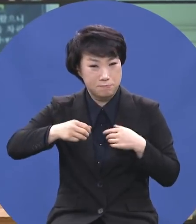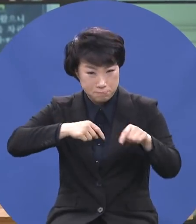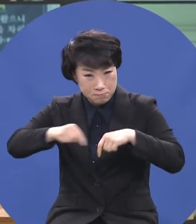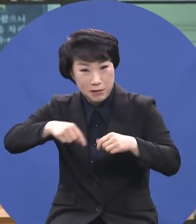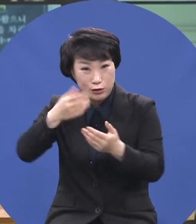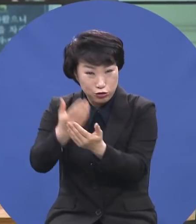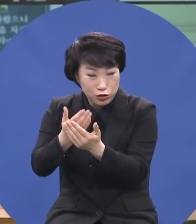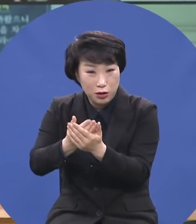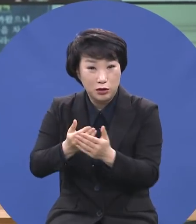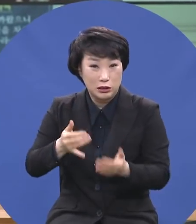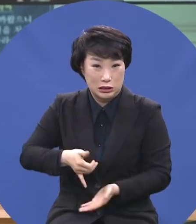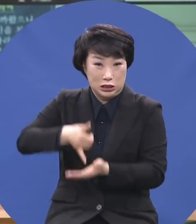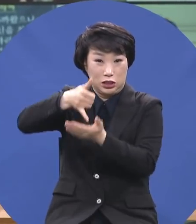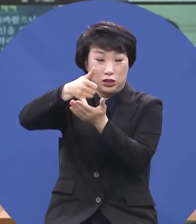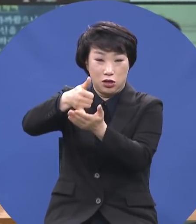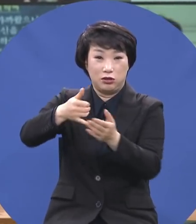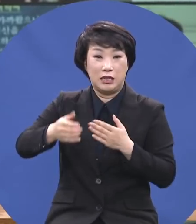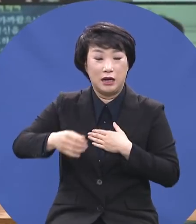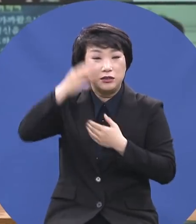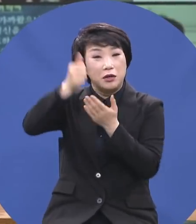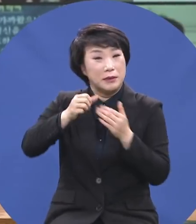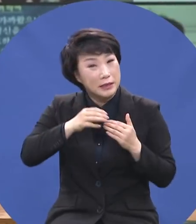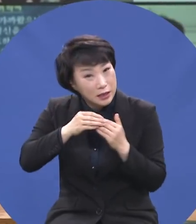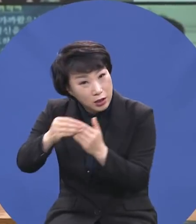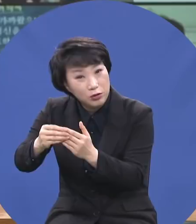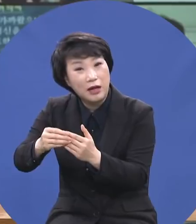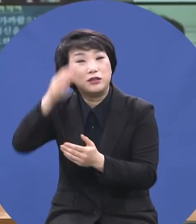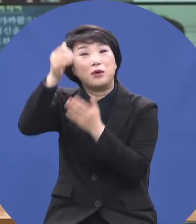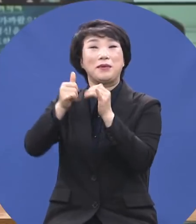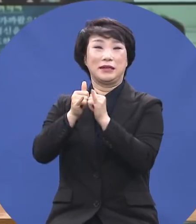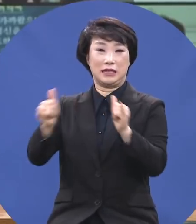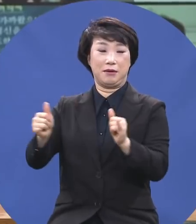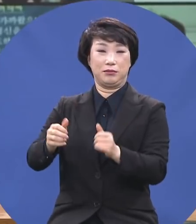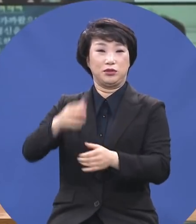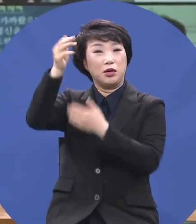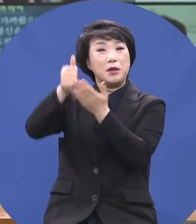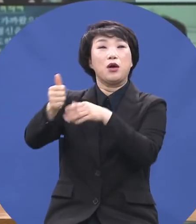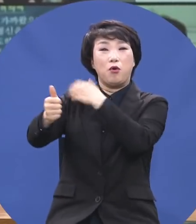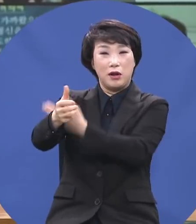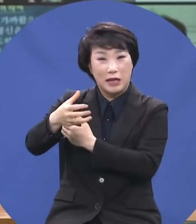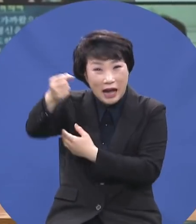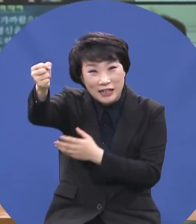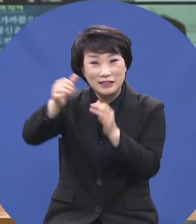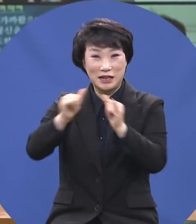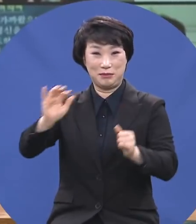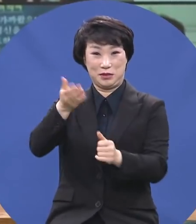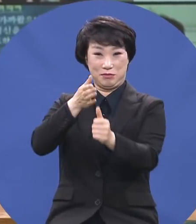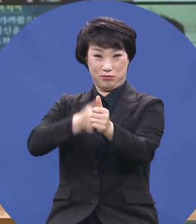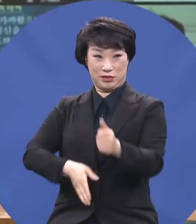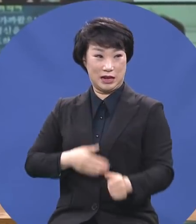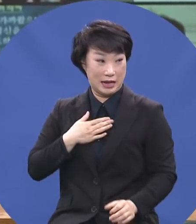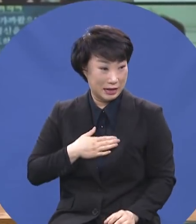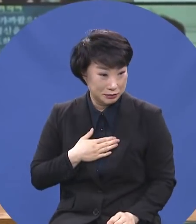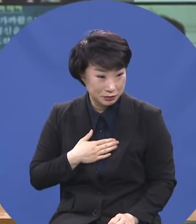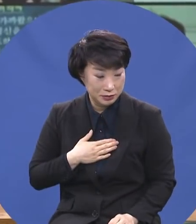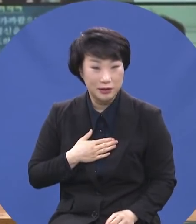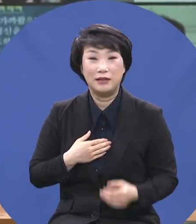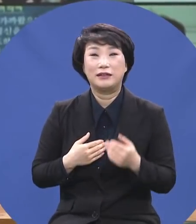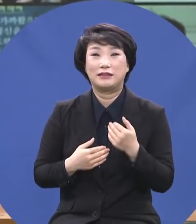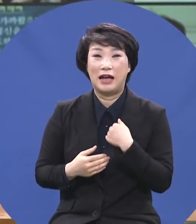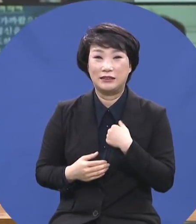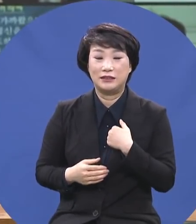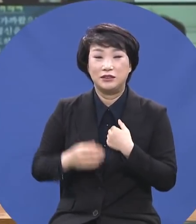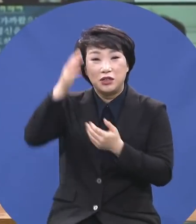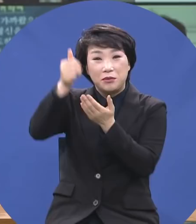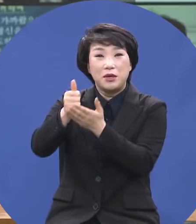지배하고 인격적으로 성령이 움직여가는 성령의 주권을 가진 사람이 되라는 것입니다. 나는